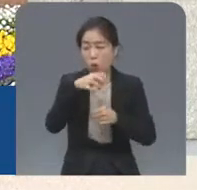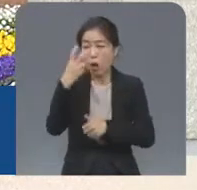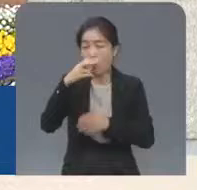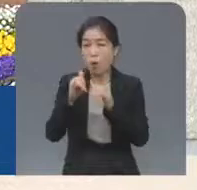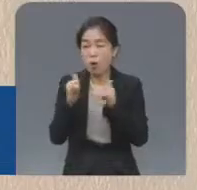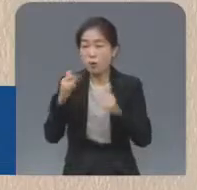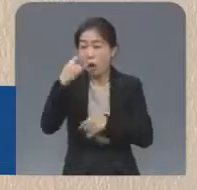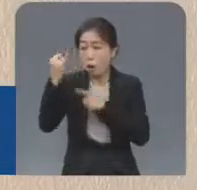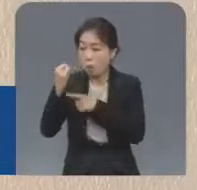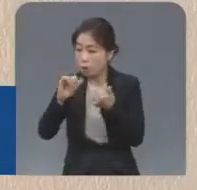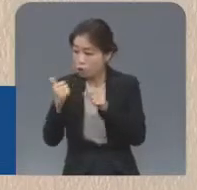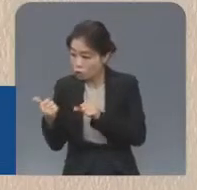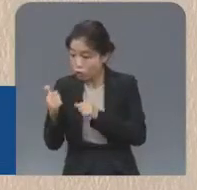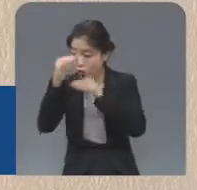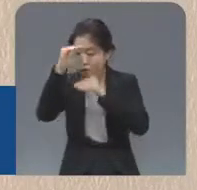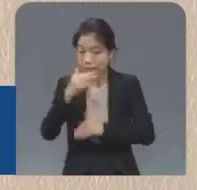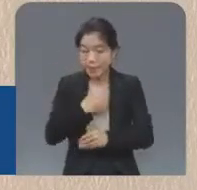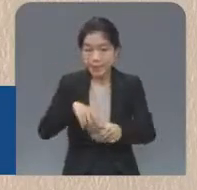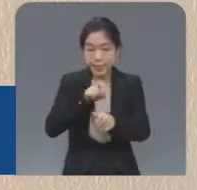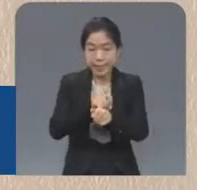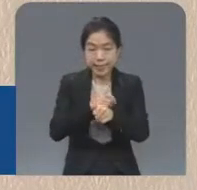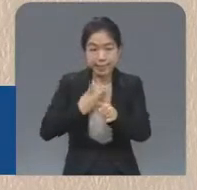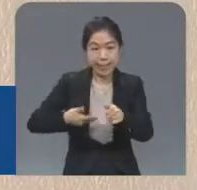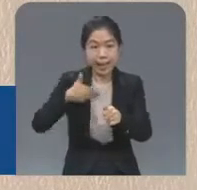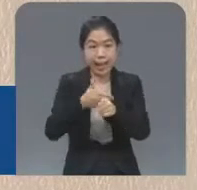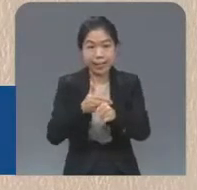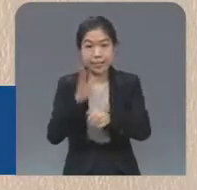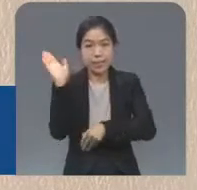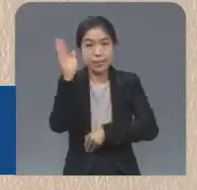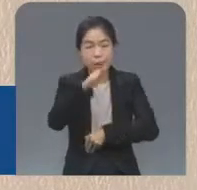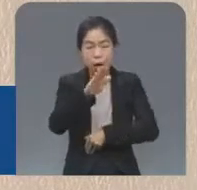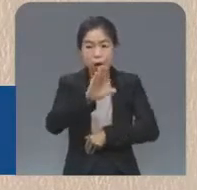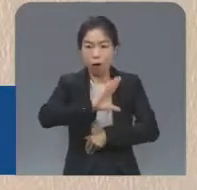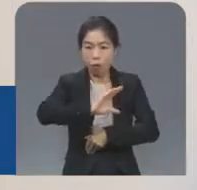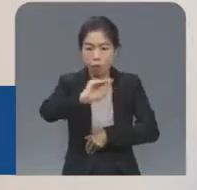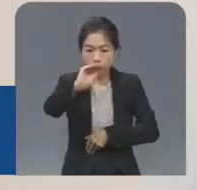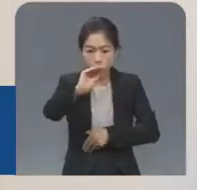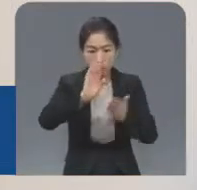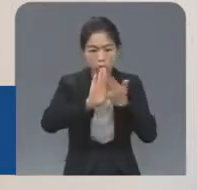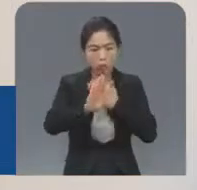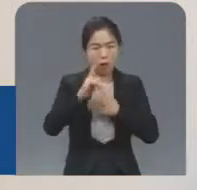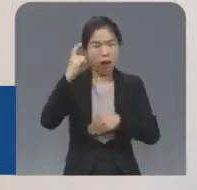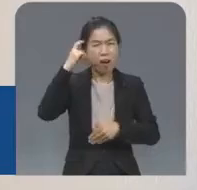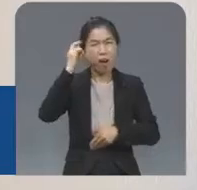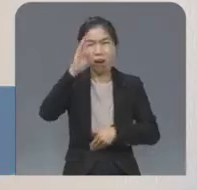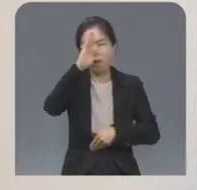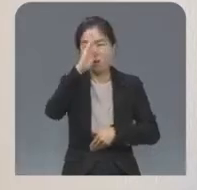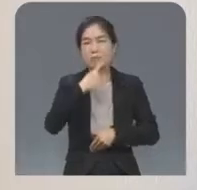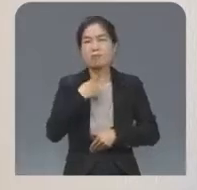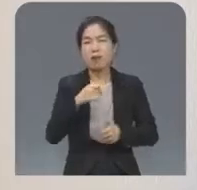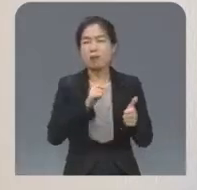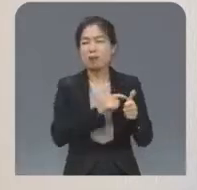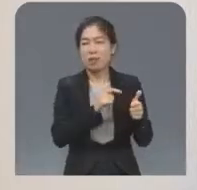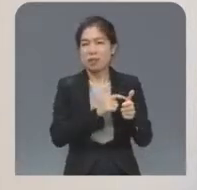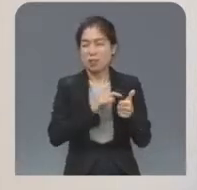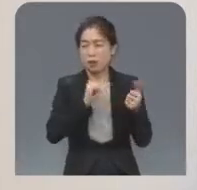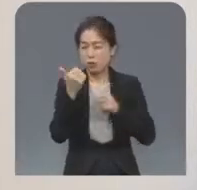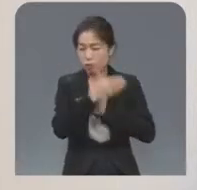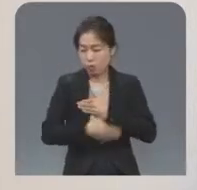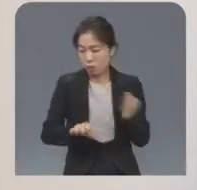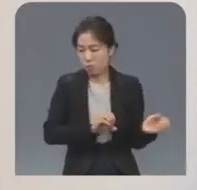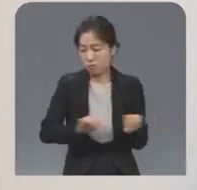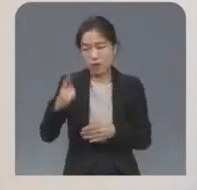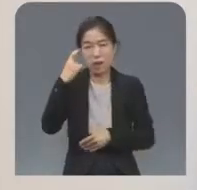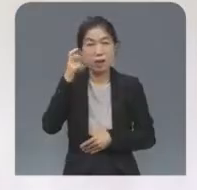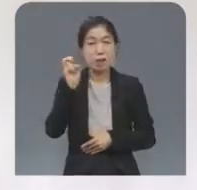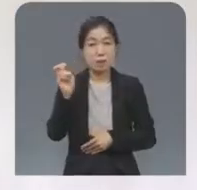어머니 B씨의 사망 사실을 면사무소 직원에게 알리려고 간 사이에 평소 정신질환을 앓던 A씨가 시신을 유기한 것으로